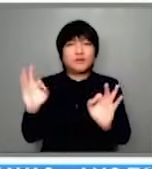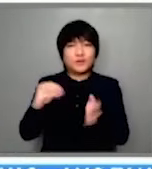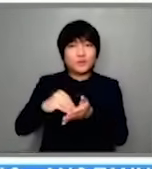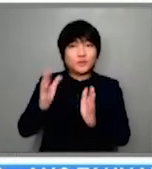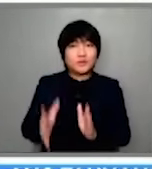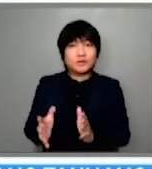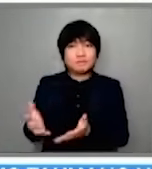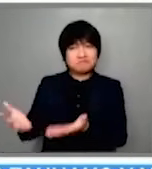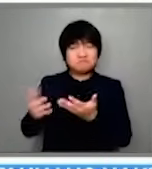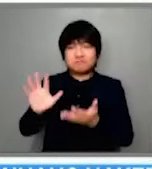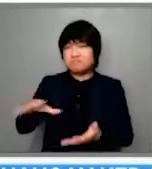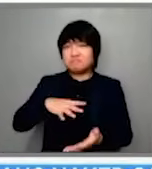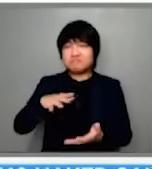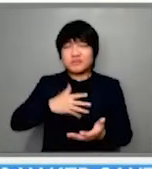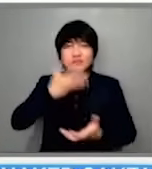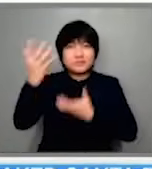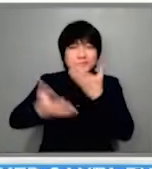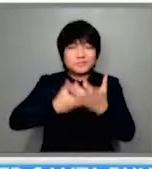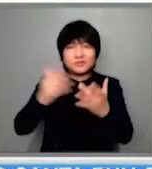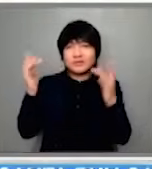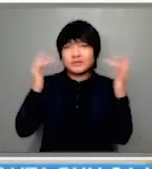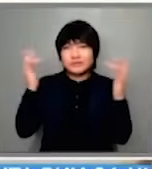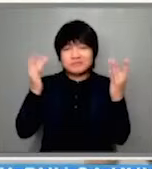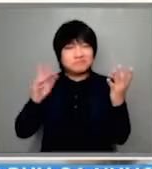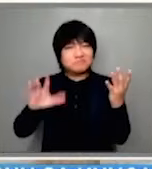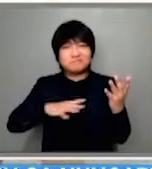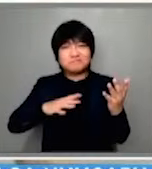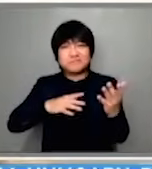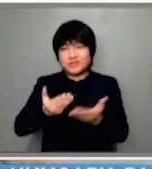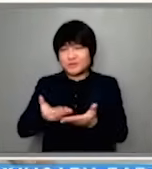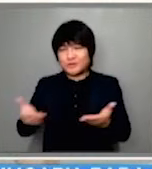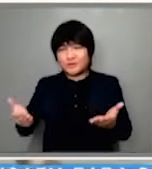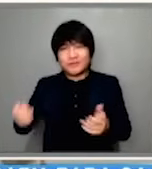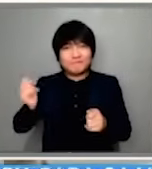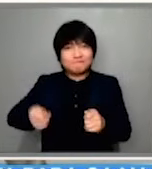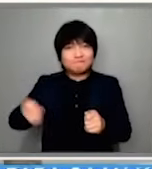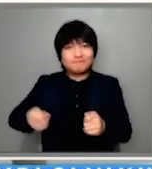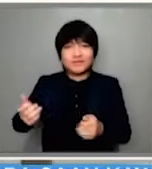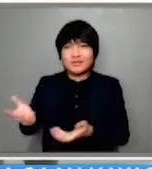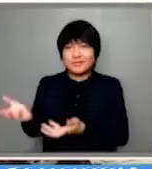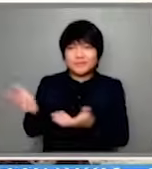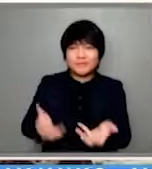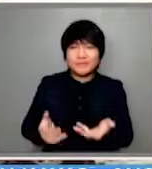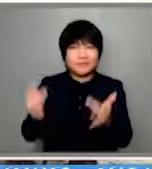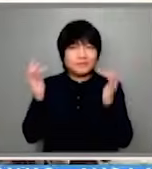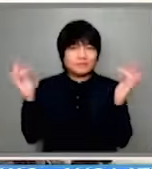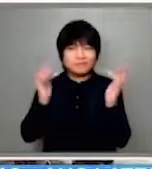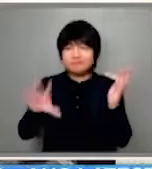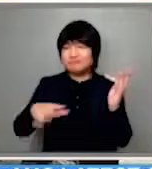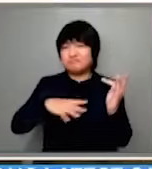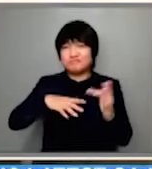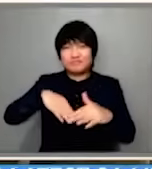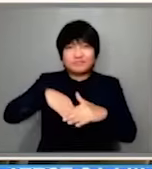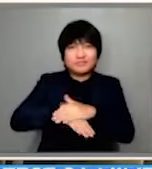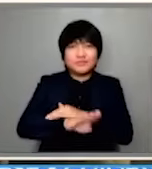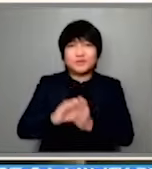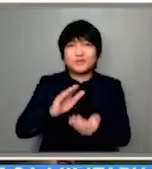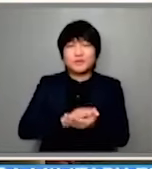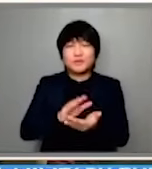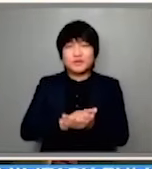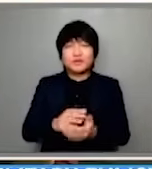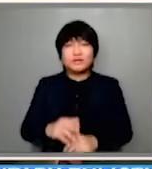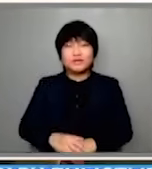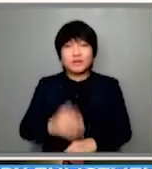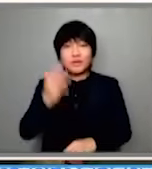mag-ingay at magpaingay ng kanilang mga gamit na bitbit papasok dito sa paaralan. At bago kasi magsimula yung klase, isang